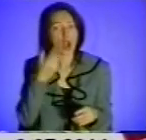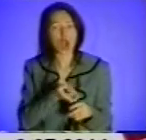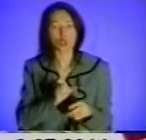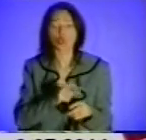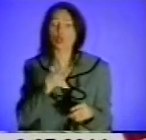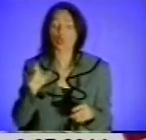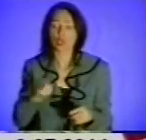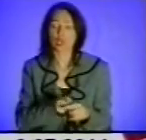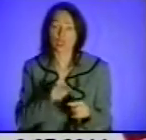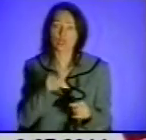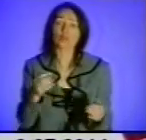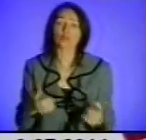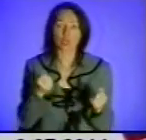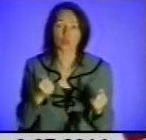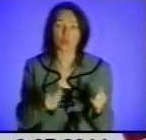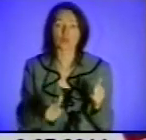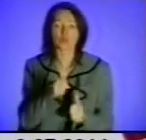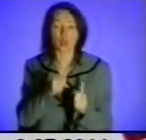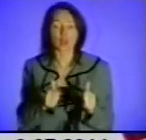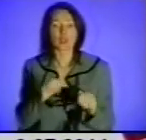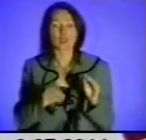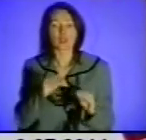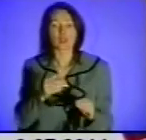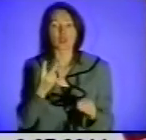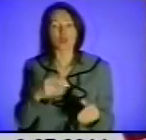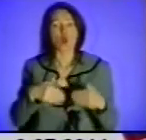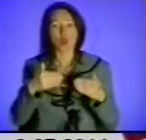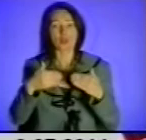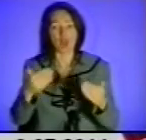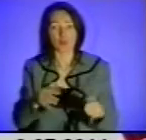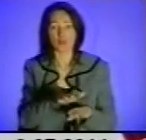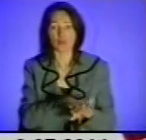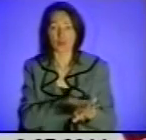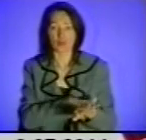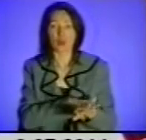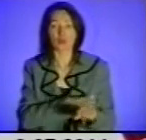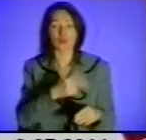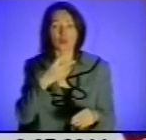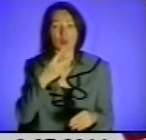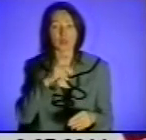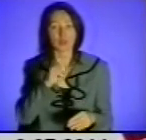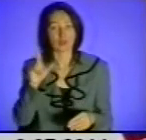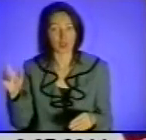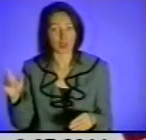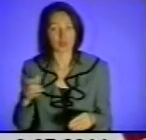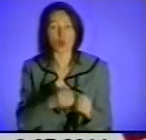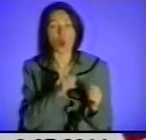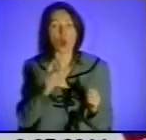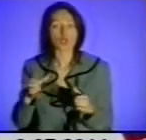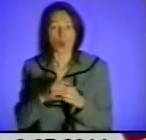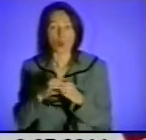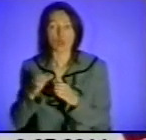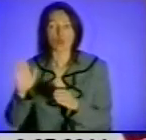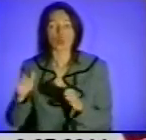ті, котрі їх підтримують. Матч складався із двох таймів, тривалістю по 20 хвилин кожен. У кожній із команд було по